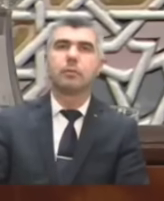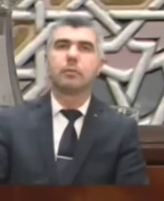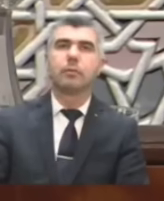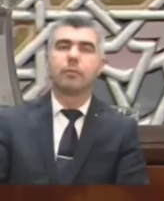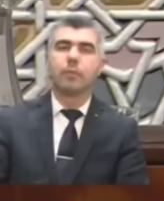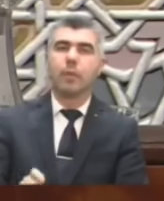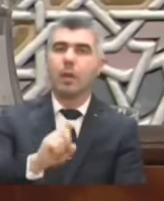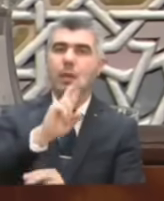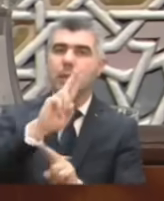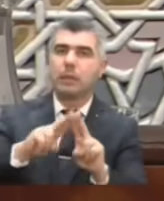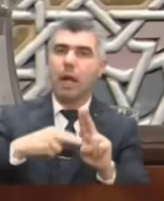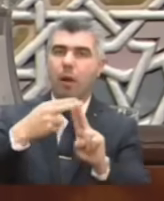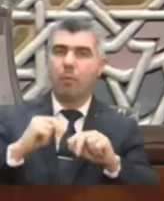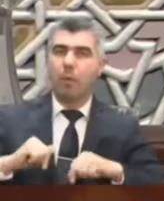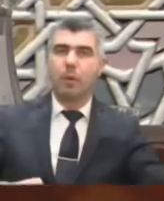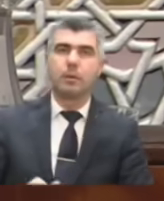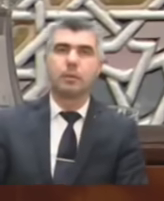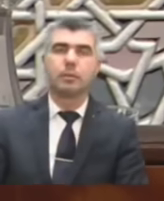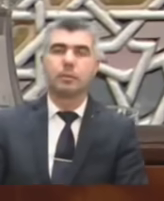رد السيد الوزير.